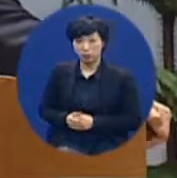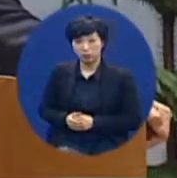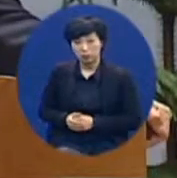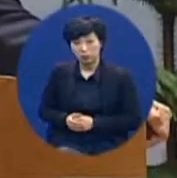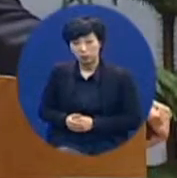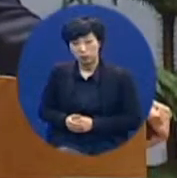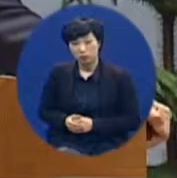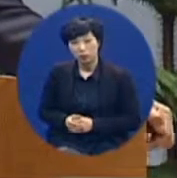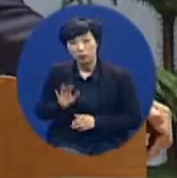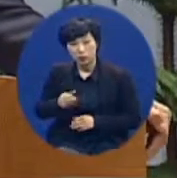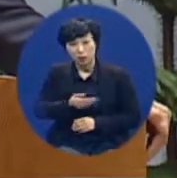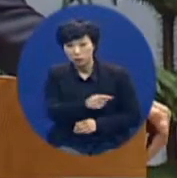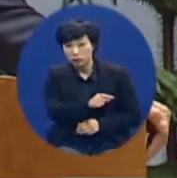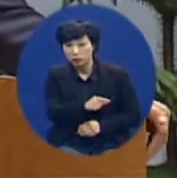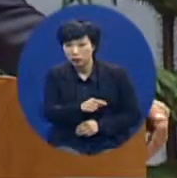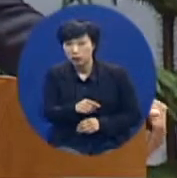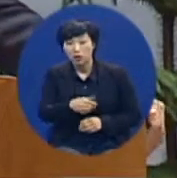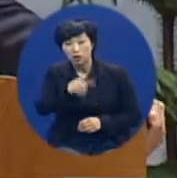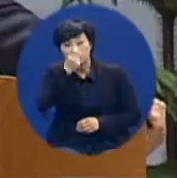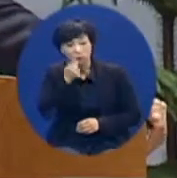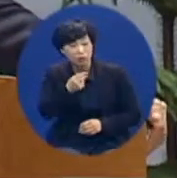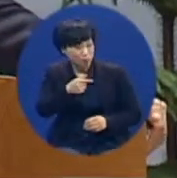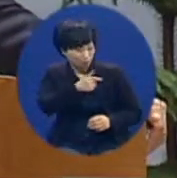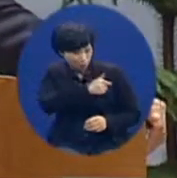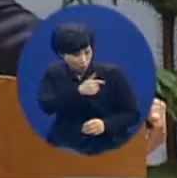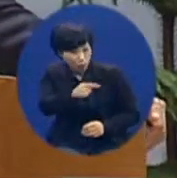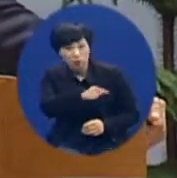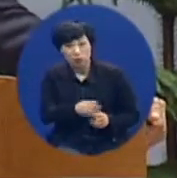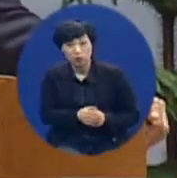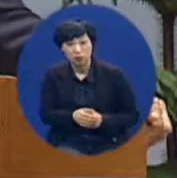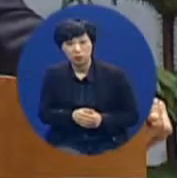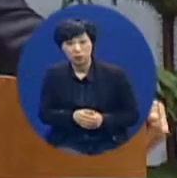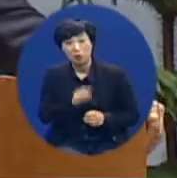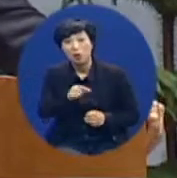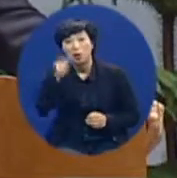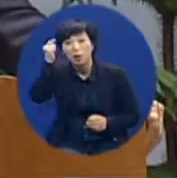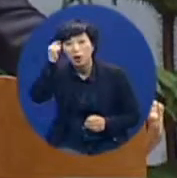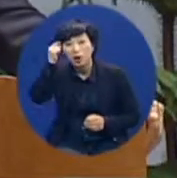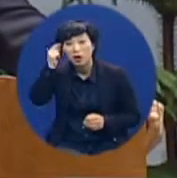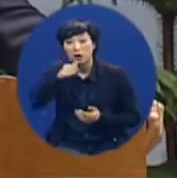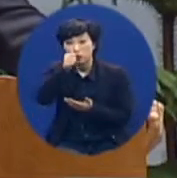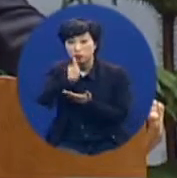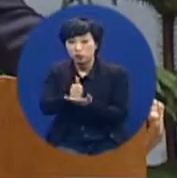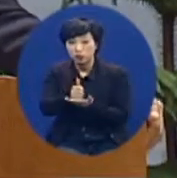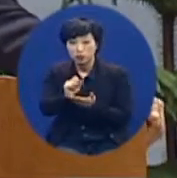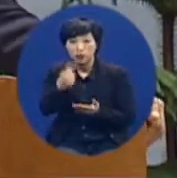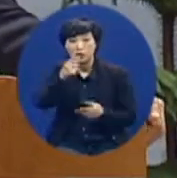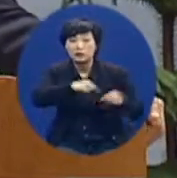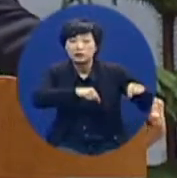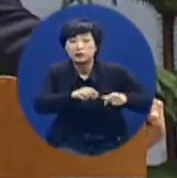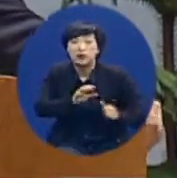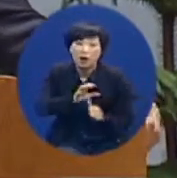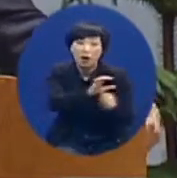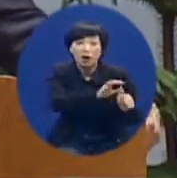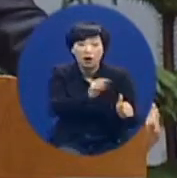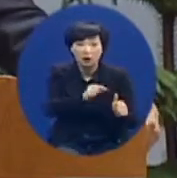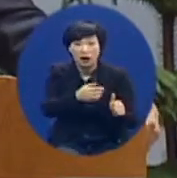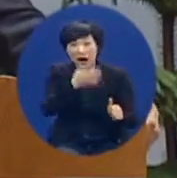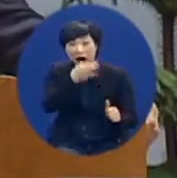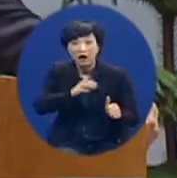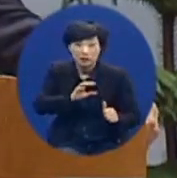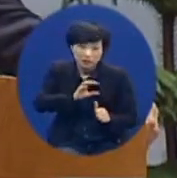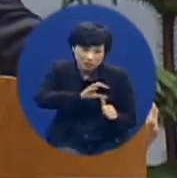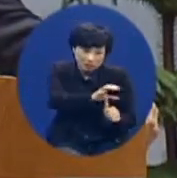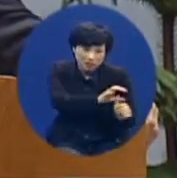예 자기는 부족함이 엄청나 왜 죄로 지배 받았어 정욕으로